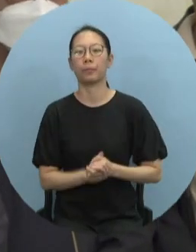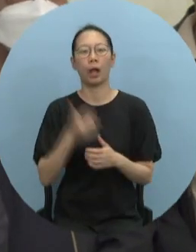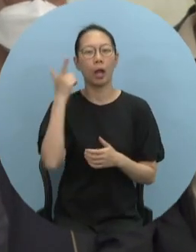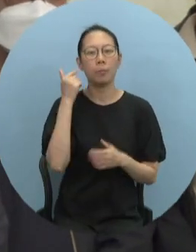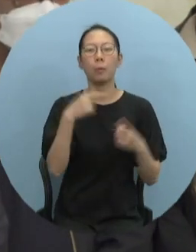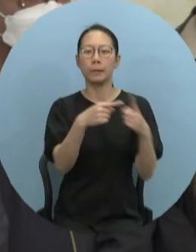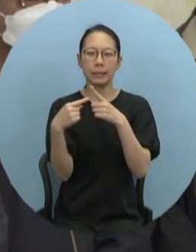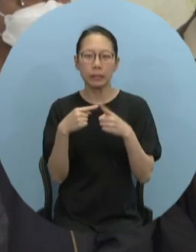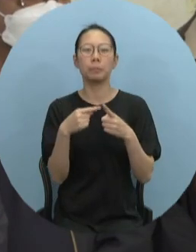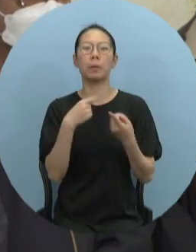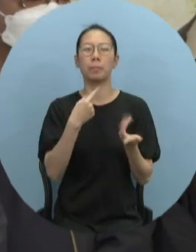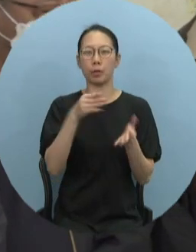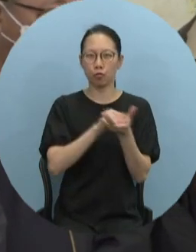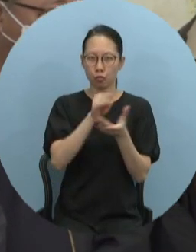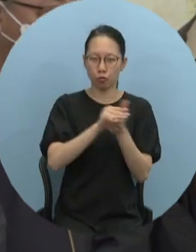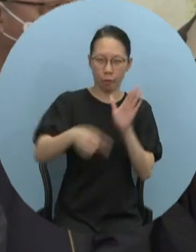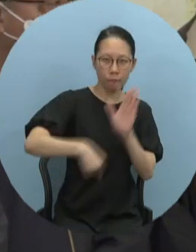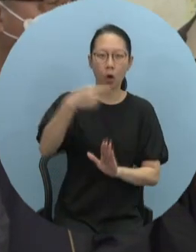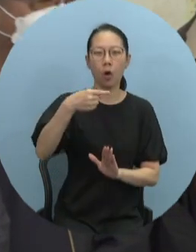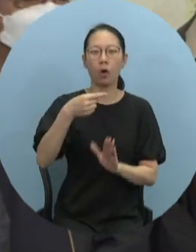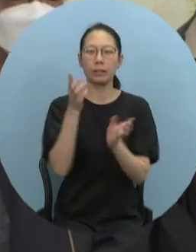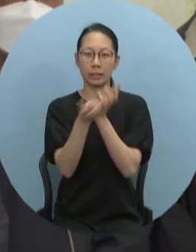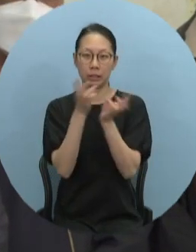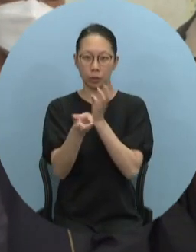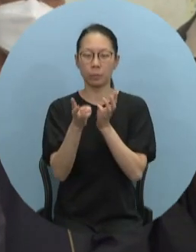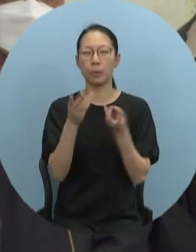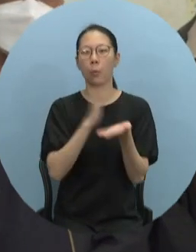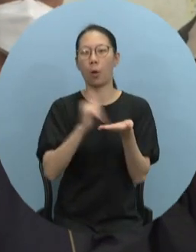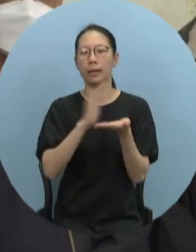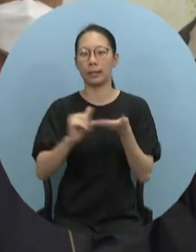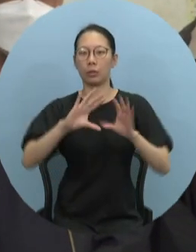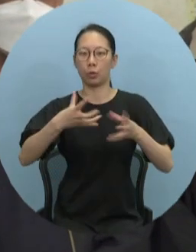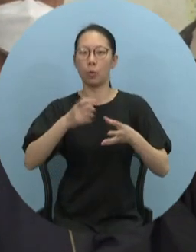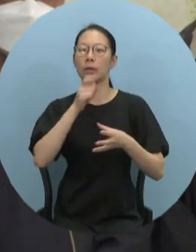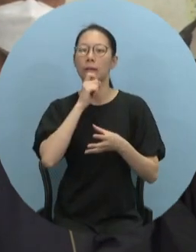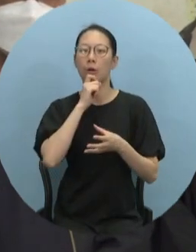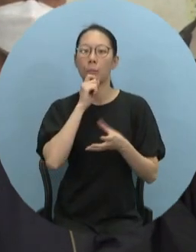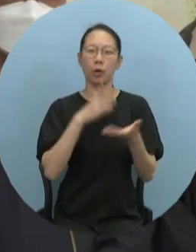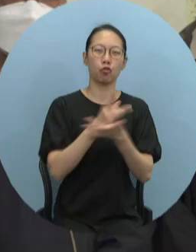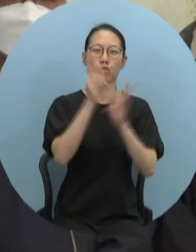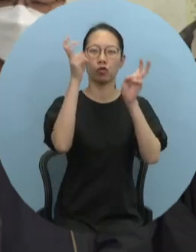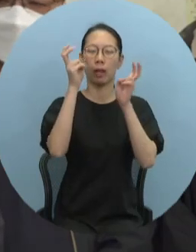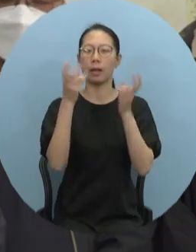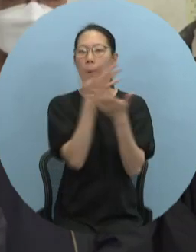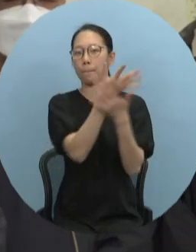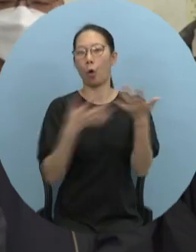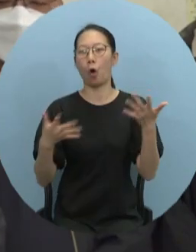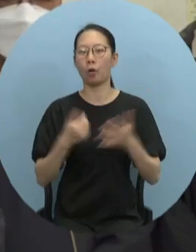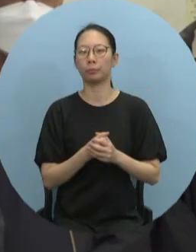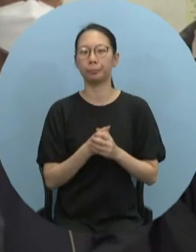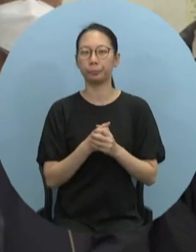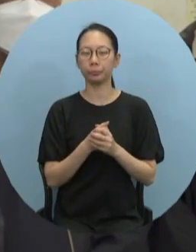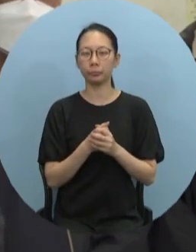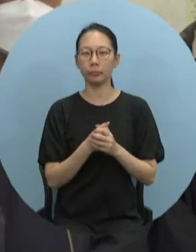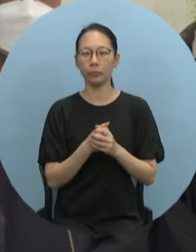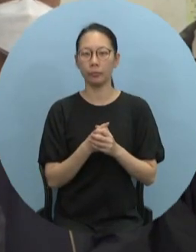防治鼠患的資訊，環境及生態局會設立一個各界滅鼠行動的專題網頁。專題網頁